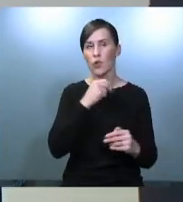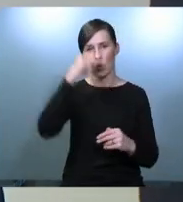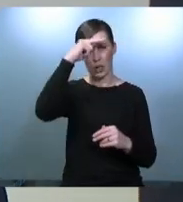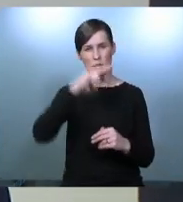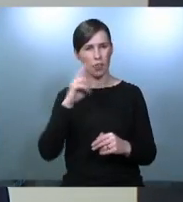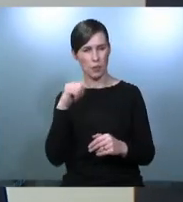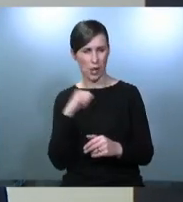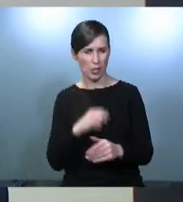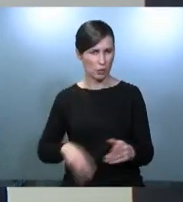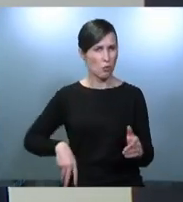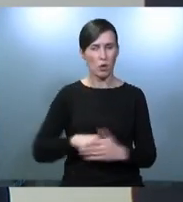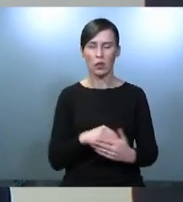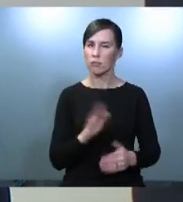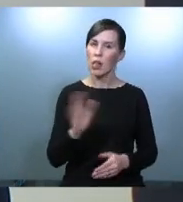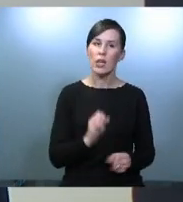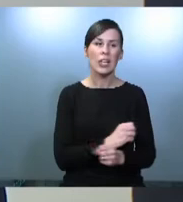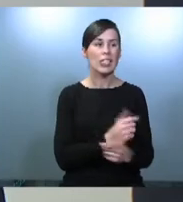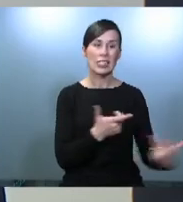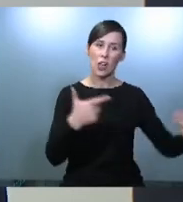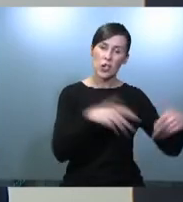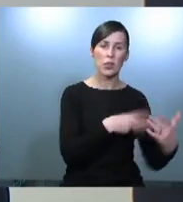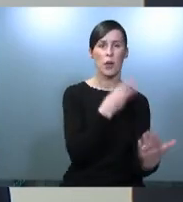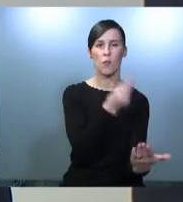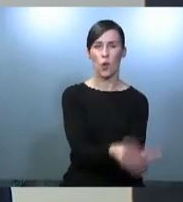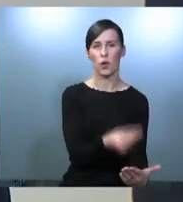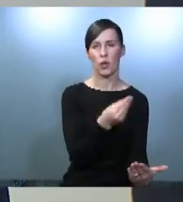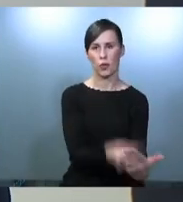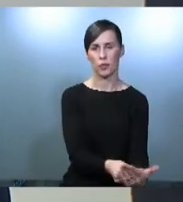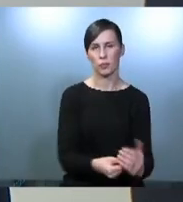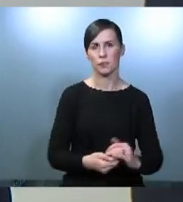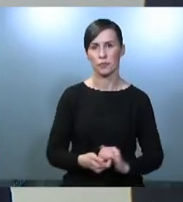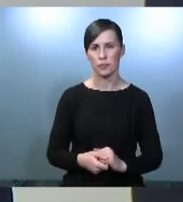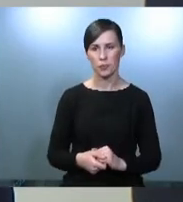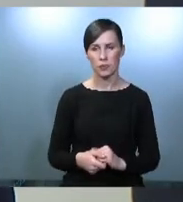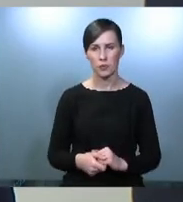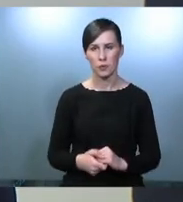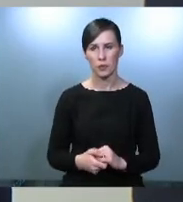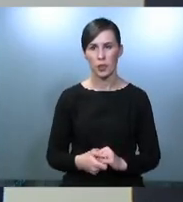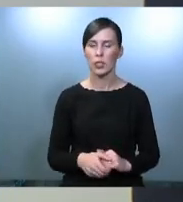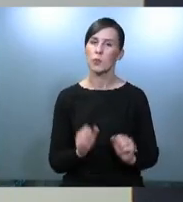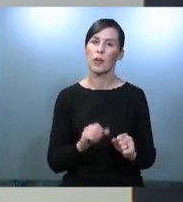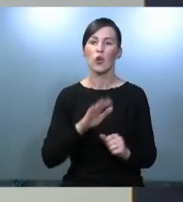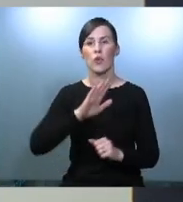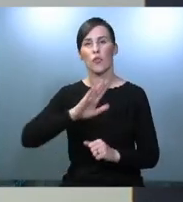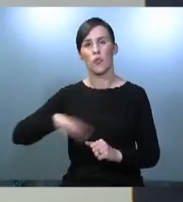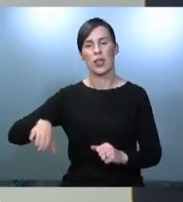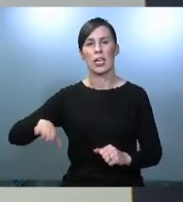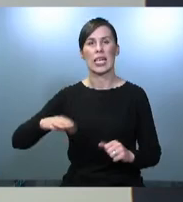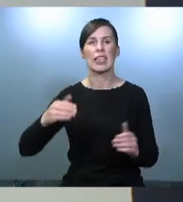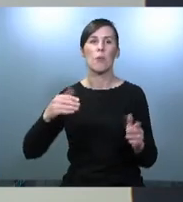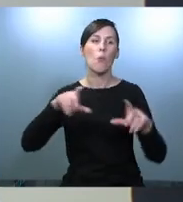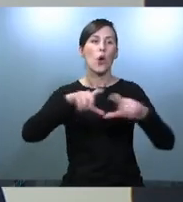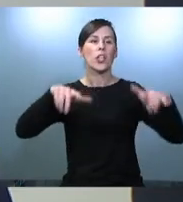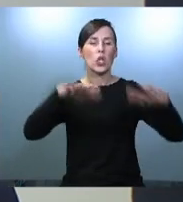su mokyklom, kai sustinkam, visi sako, kad tų vaikų, norinčių ir tėvų, kad vaikai būtų iki 4-5 mokykloje yra